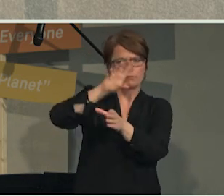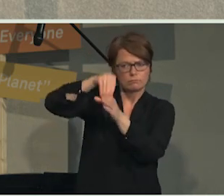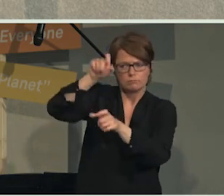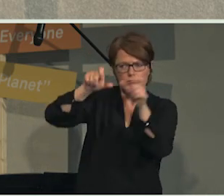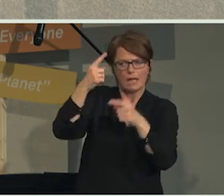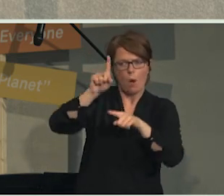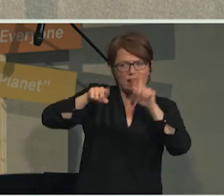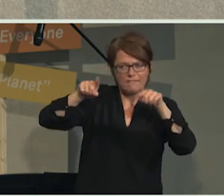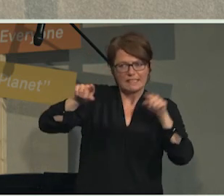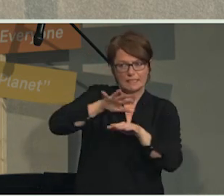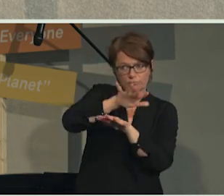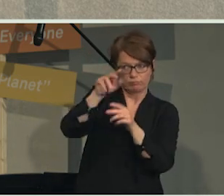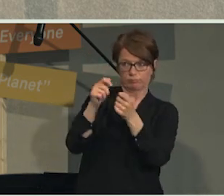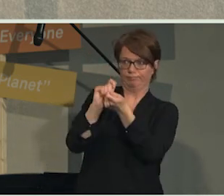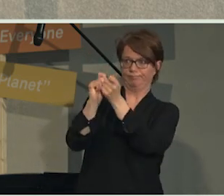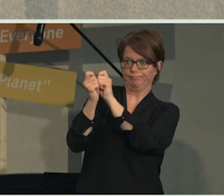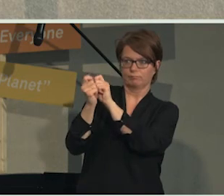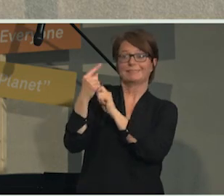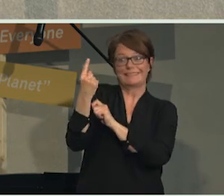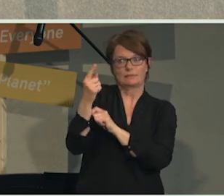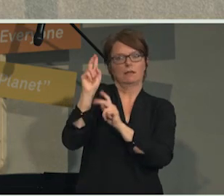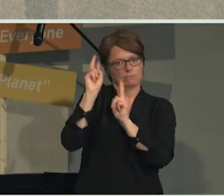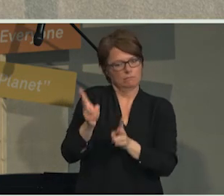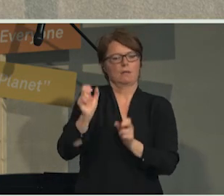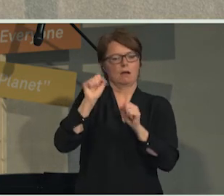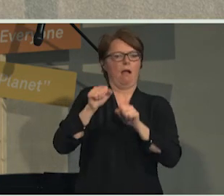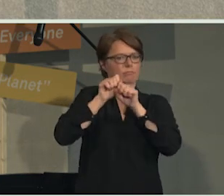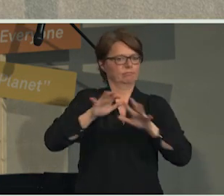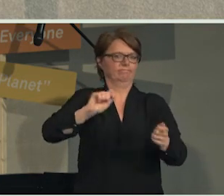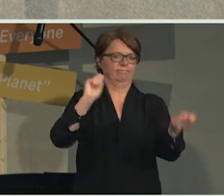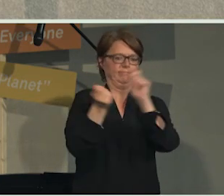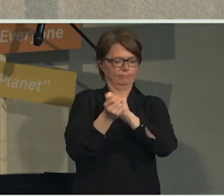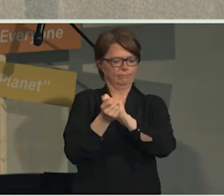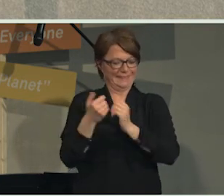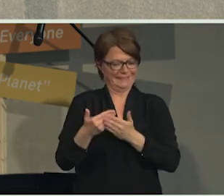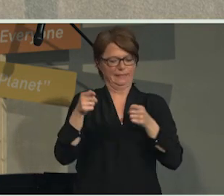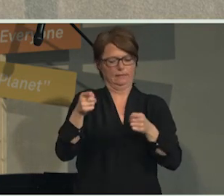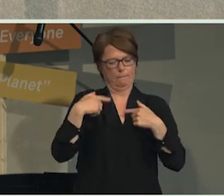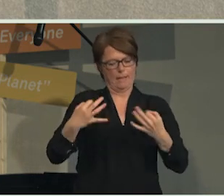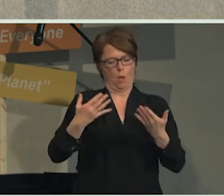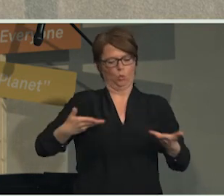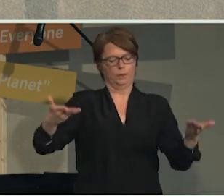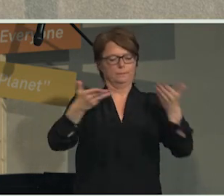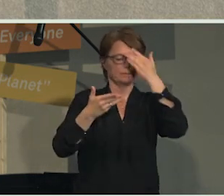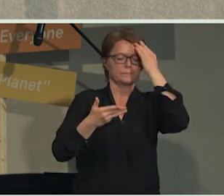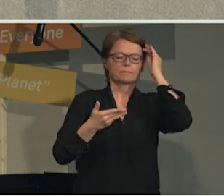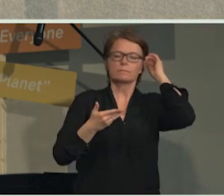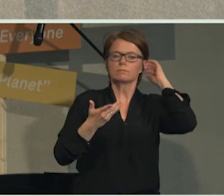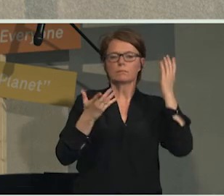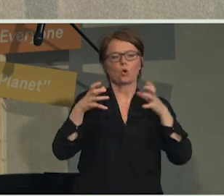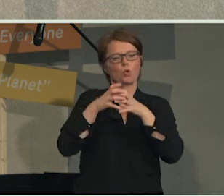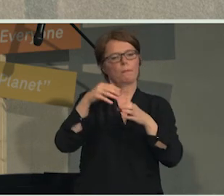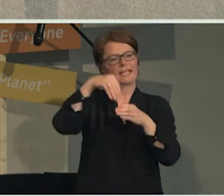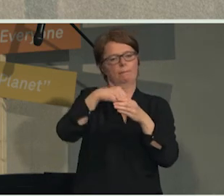Gruppen profitieren. Nichtsdestotrotz laufen auch wir immer wieder Gefahr, innerhalb eines neoliberalen Rahmens